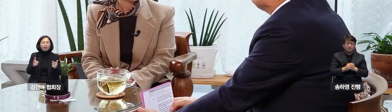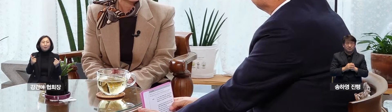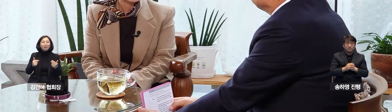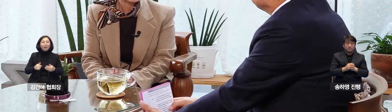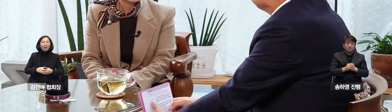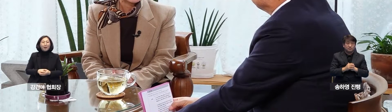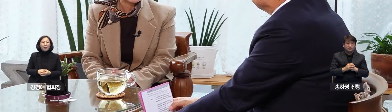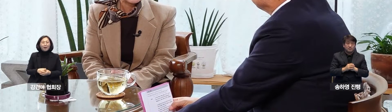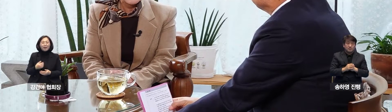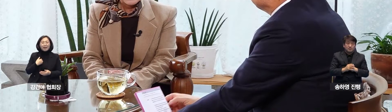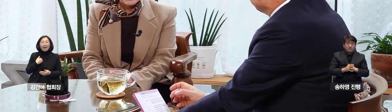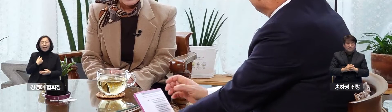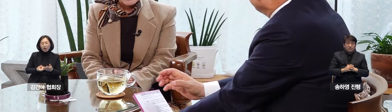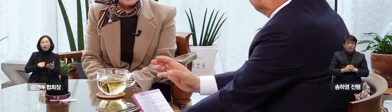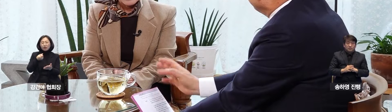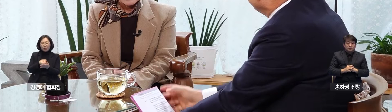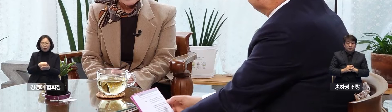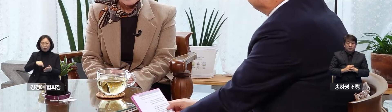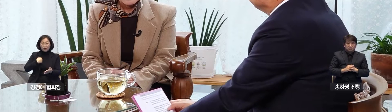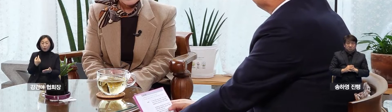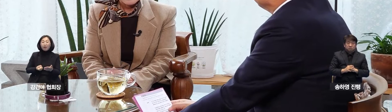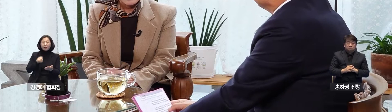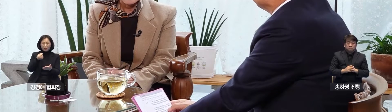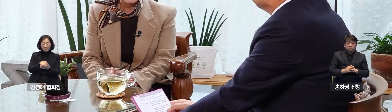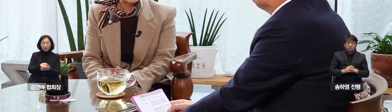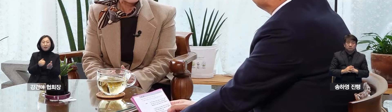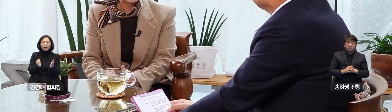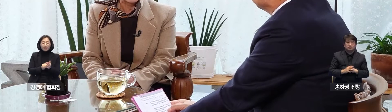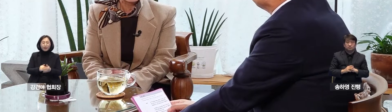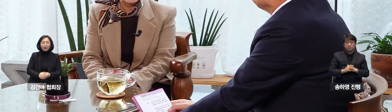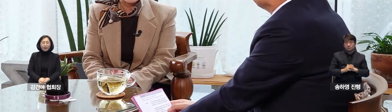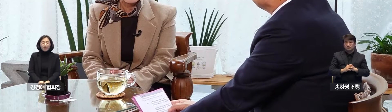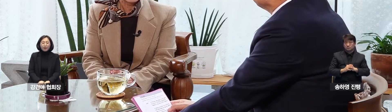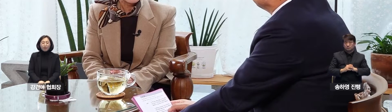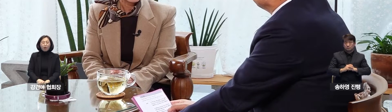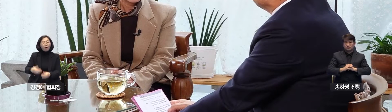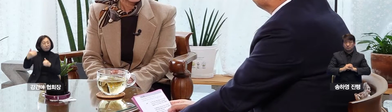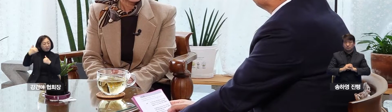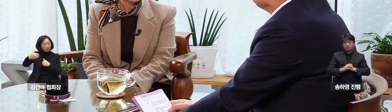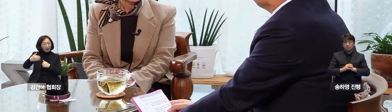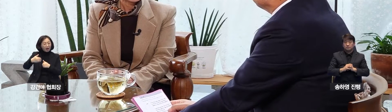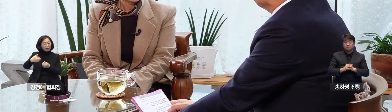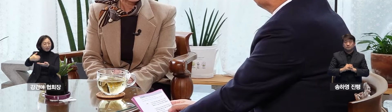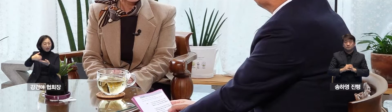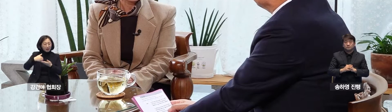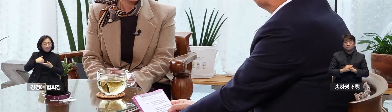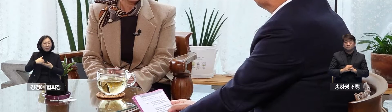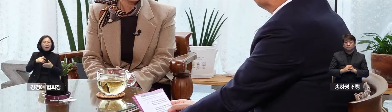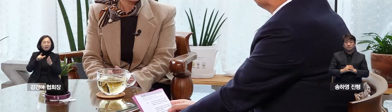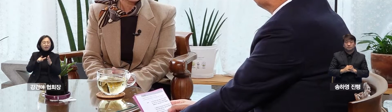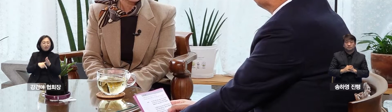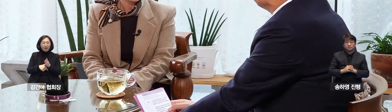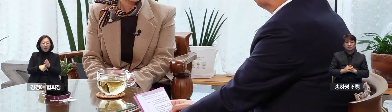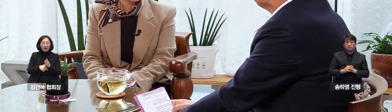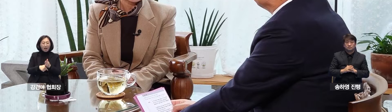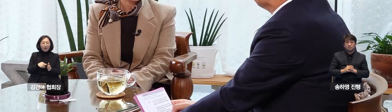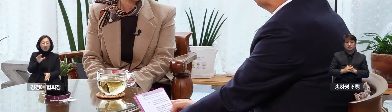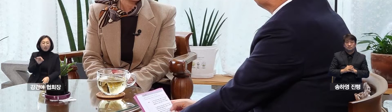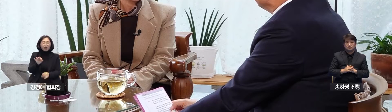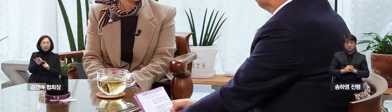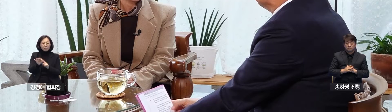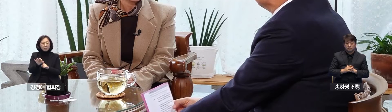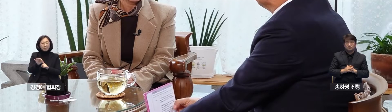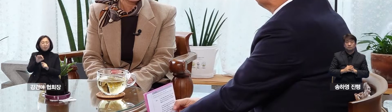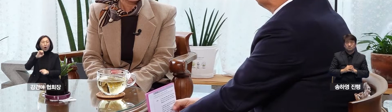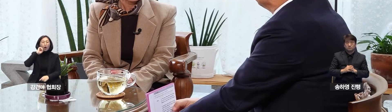저희 판단이었고 아. 네, 사실은 해보는 게 어떠냐 했을 때 네, 뭐 자금적으로도 좀